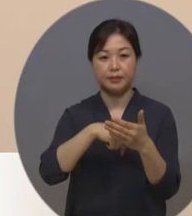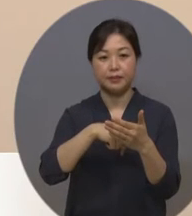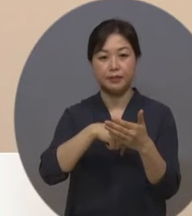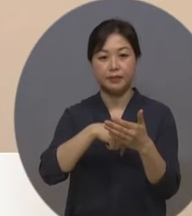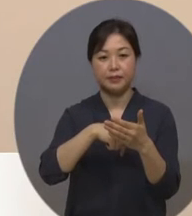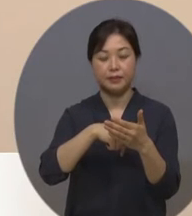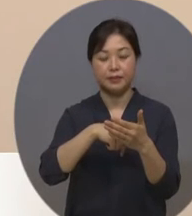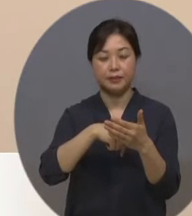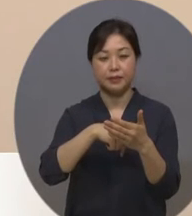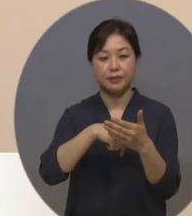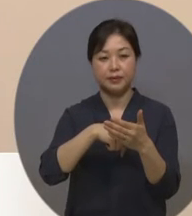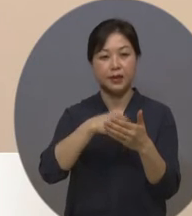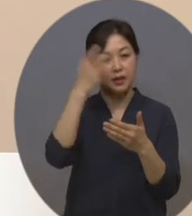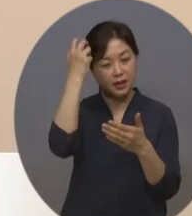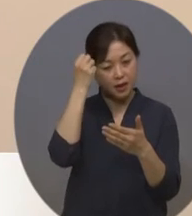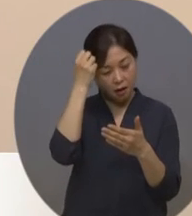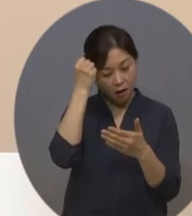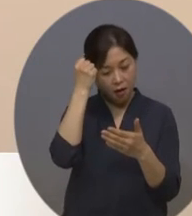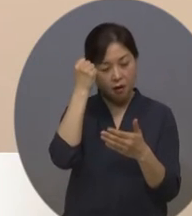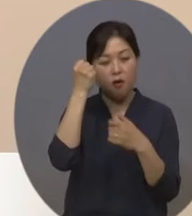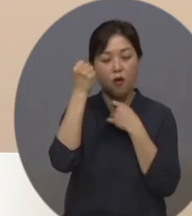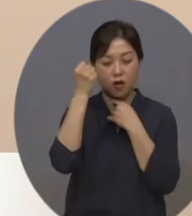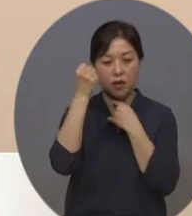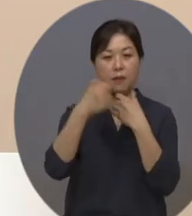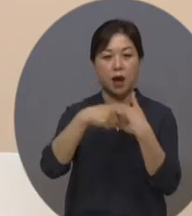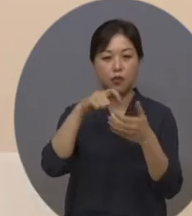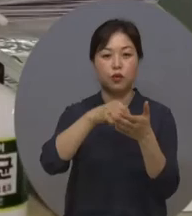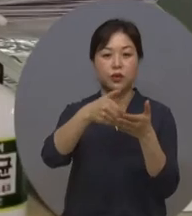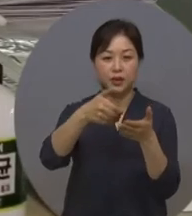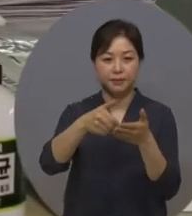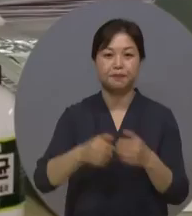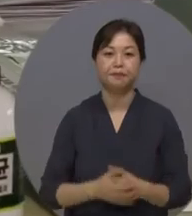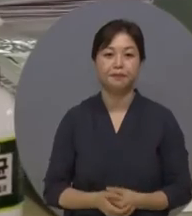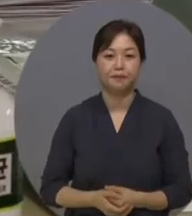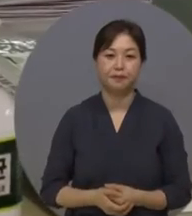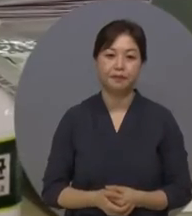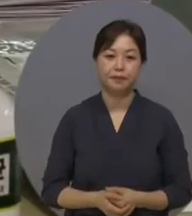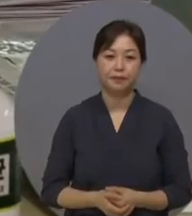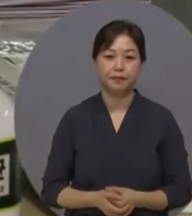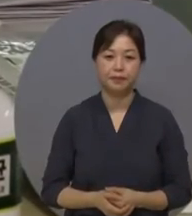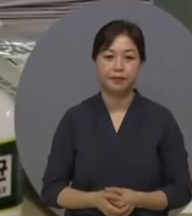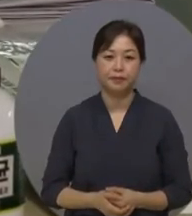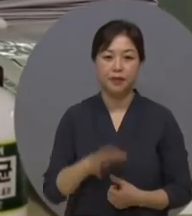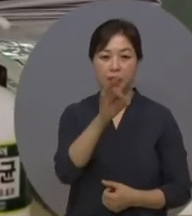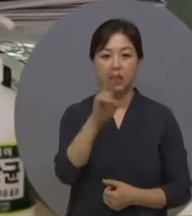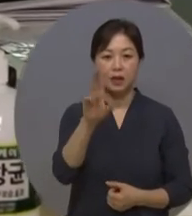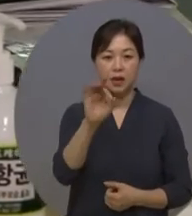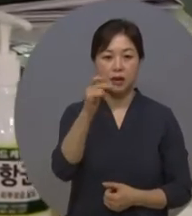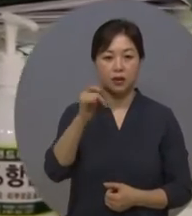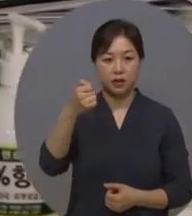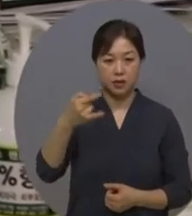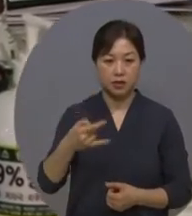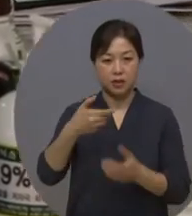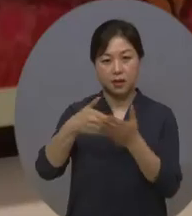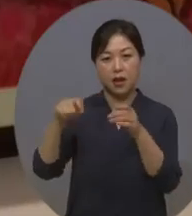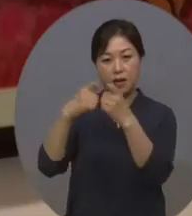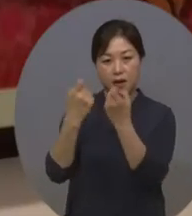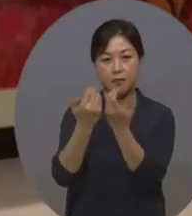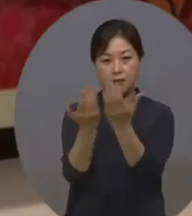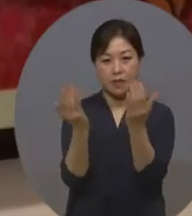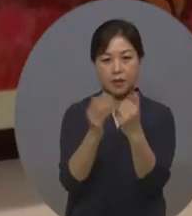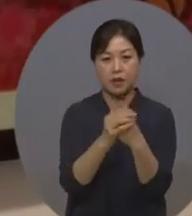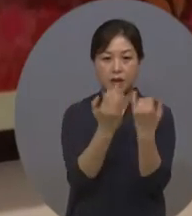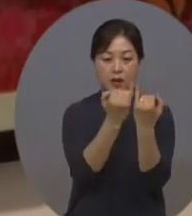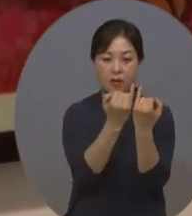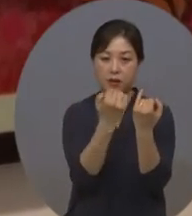기억되지 고 쓴 한음 급 뜻에서 했습니다 또 하나의 전시회에 양현 이 화가의 개인전 여인의